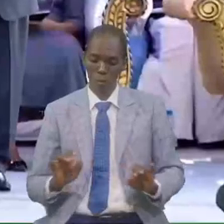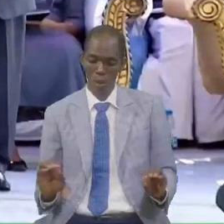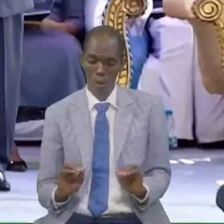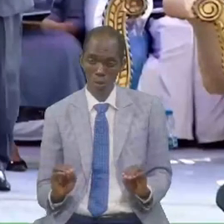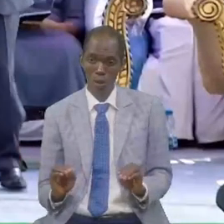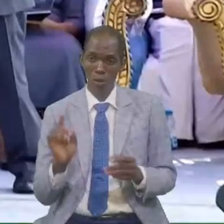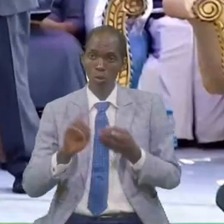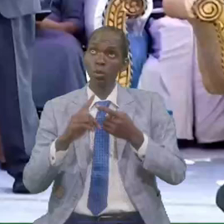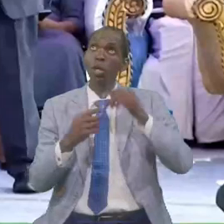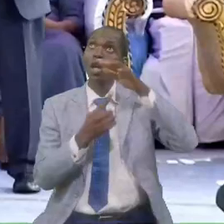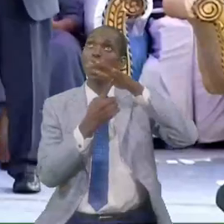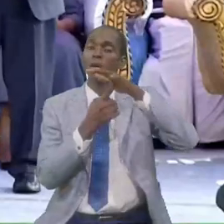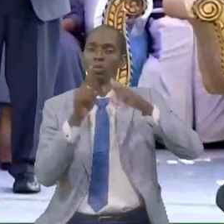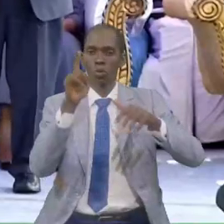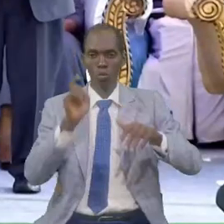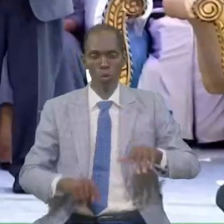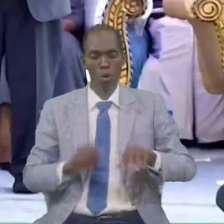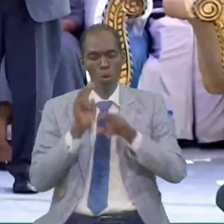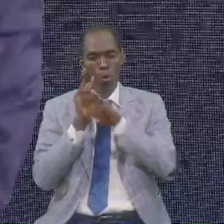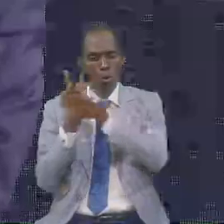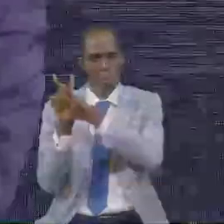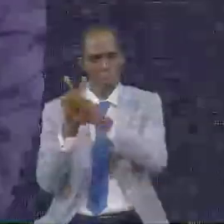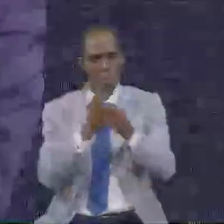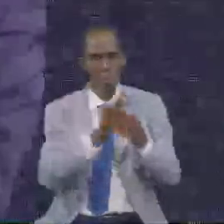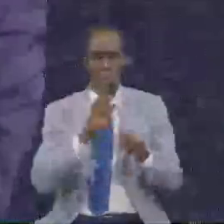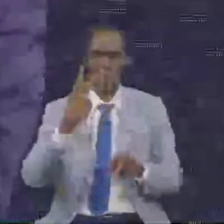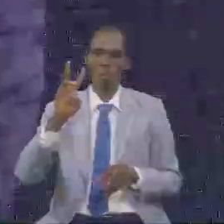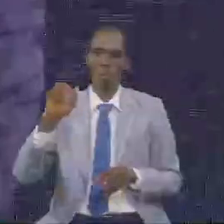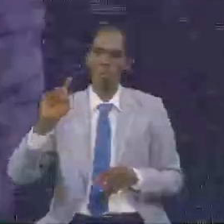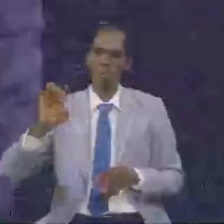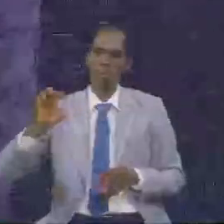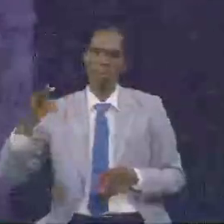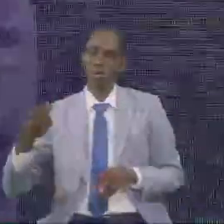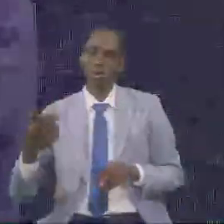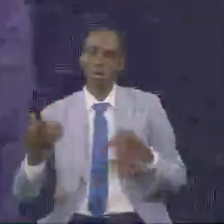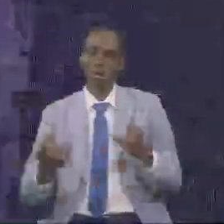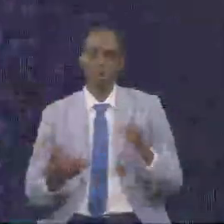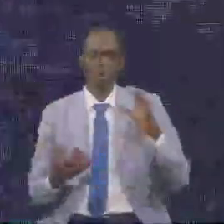Alors, si tu dois passer du niveau zéro pour devenir héros, tu dois veiller.